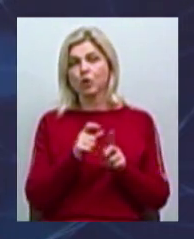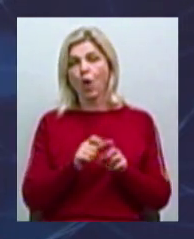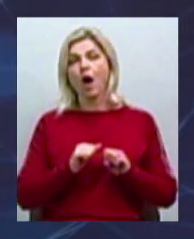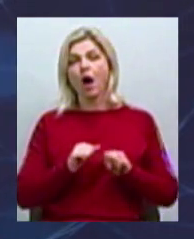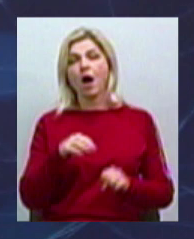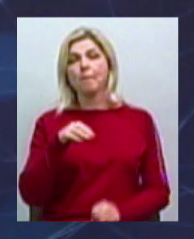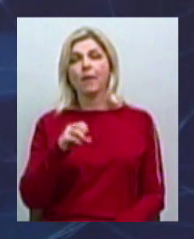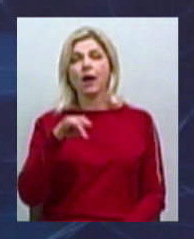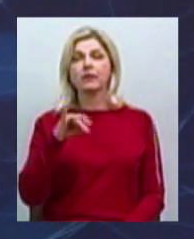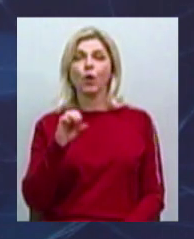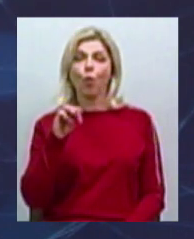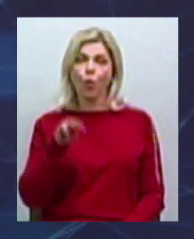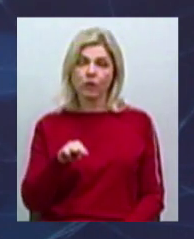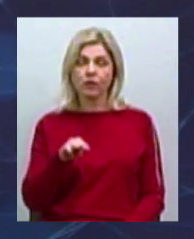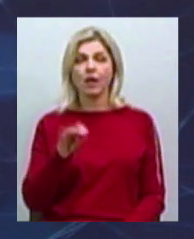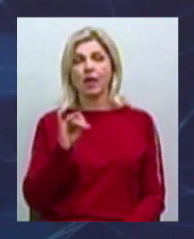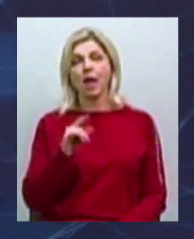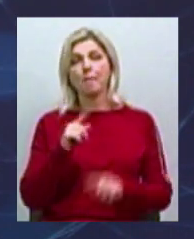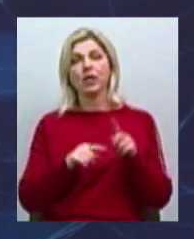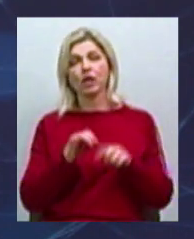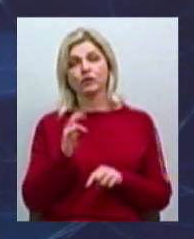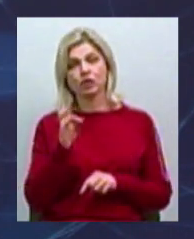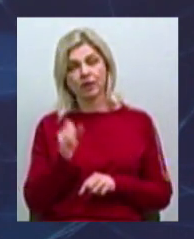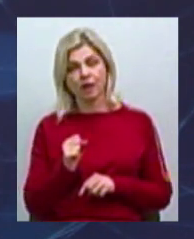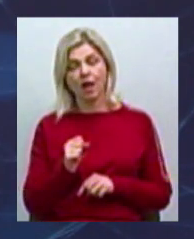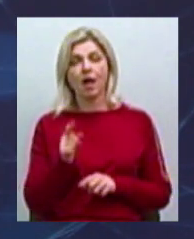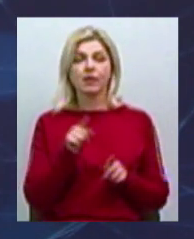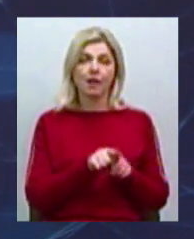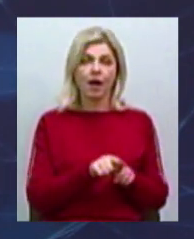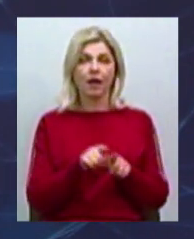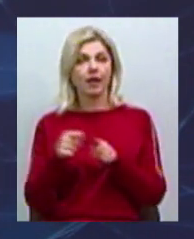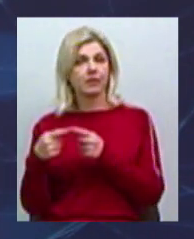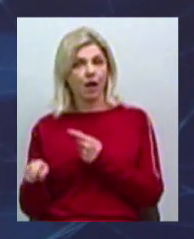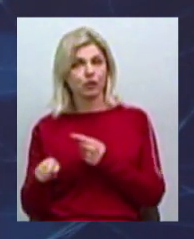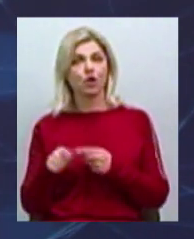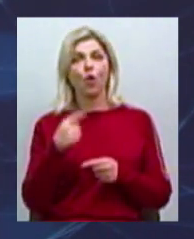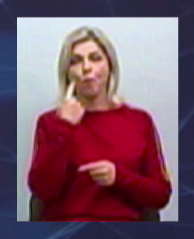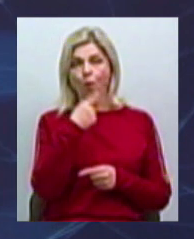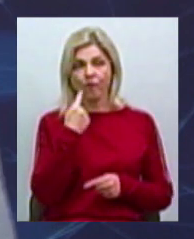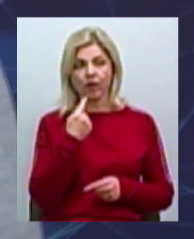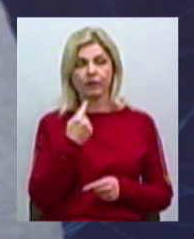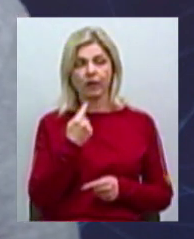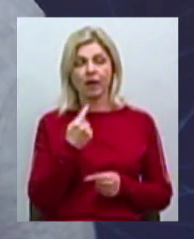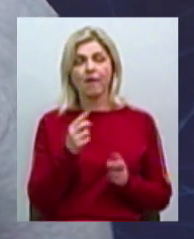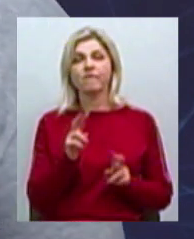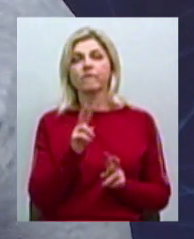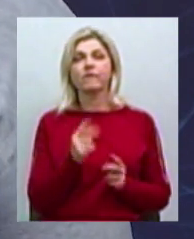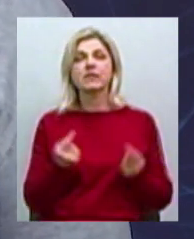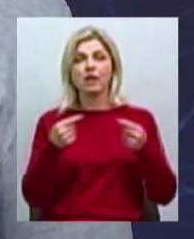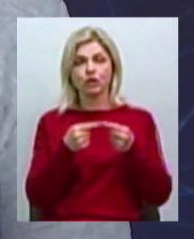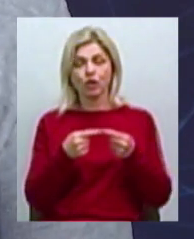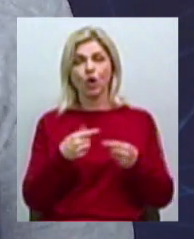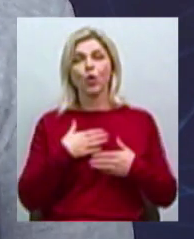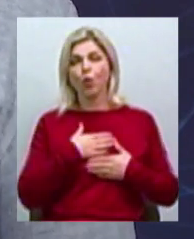і «патрія», да, от, «батьківщина», так чи інакше мова визначає любов